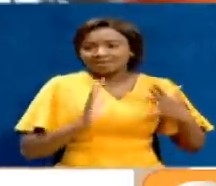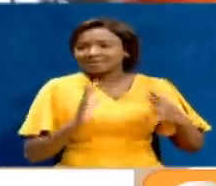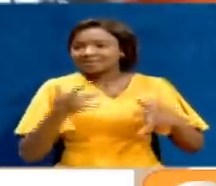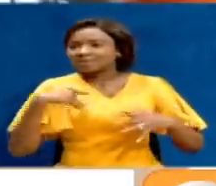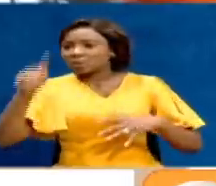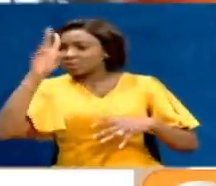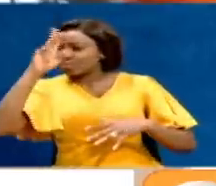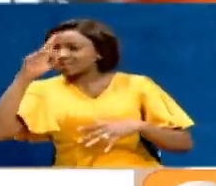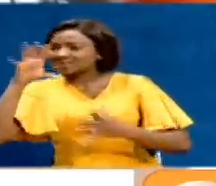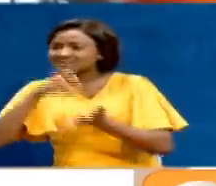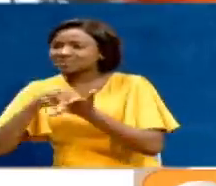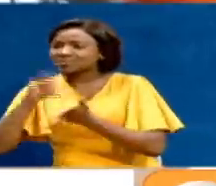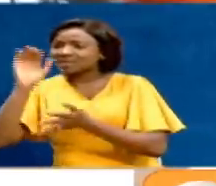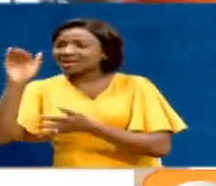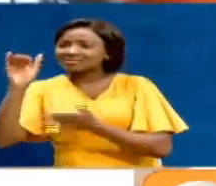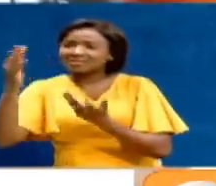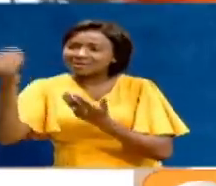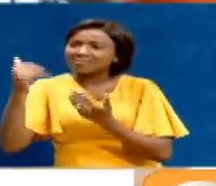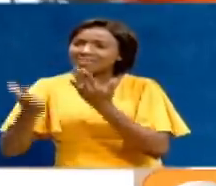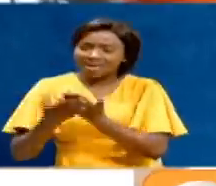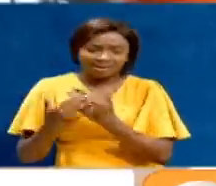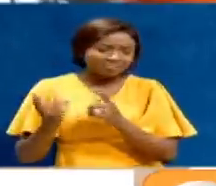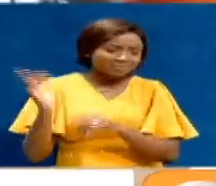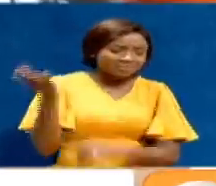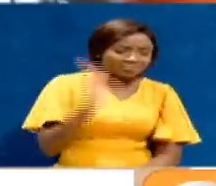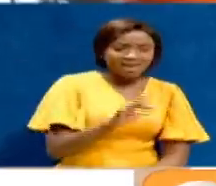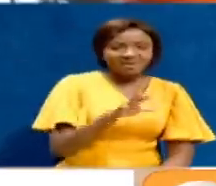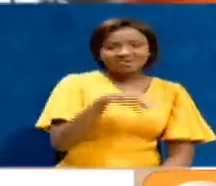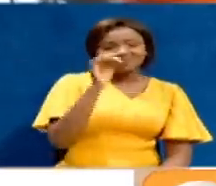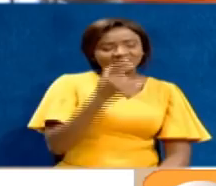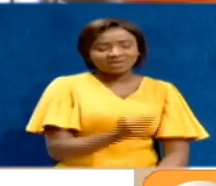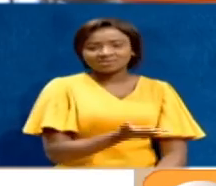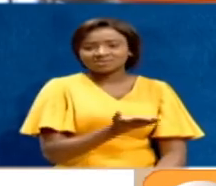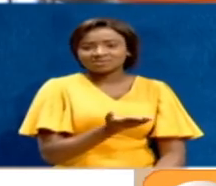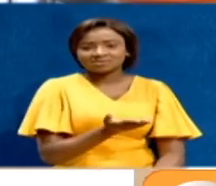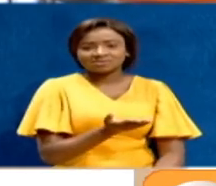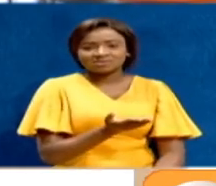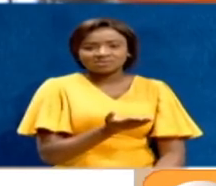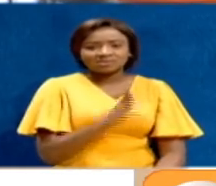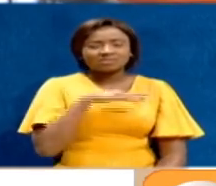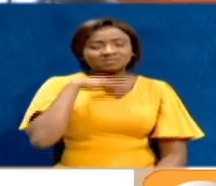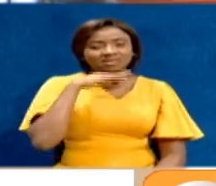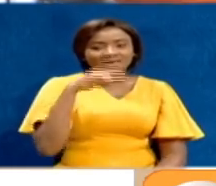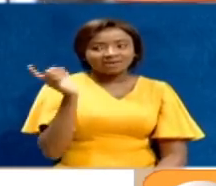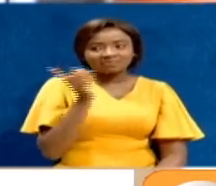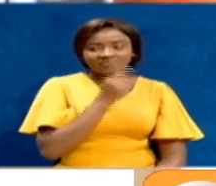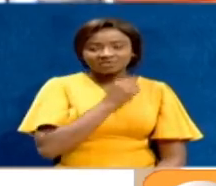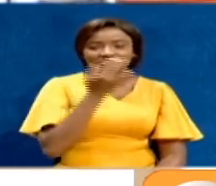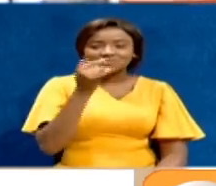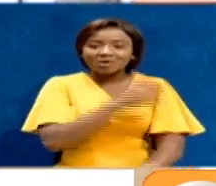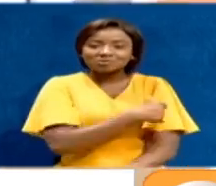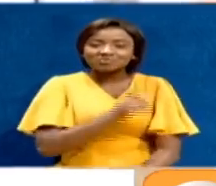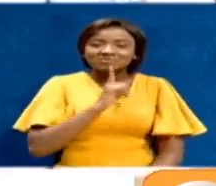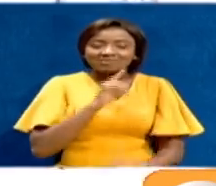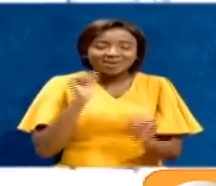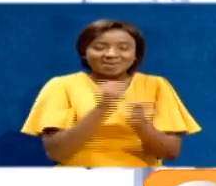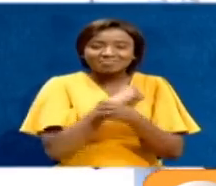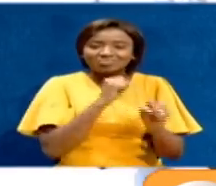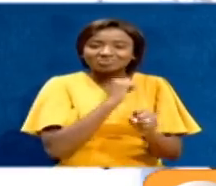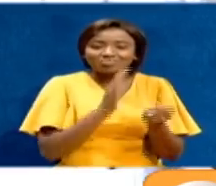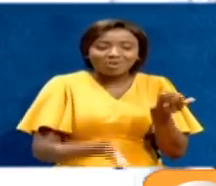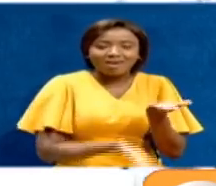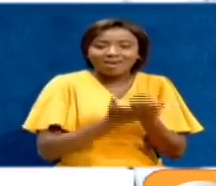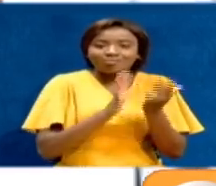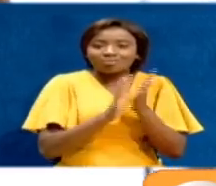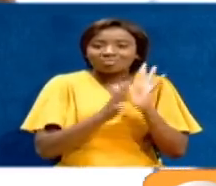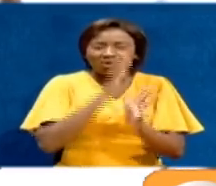Wakati niliporudi nikuta kijana ameisha, wameacha amwekea maji. Jicho lake lilikuwa ni kama alikuwa tu amekufa.